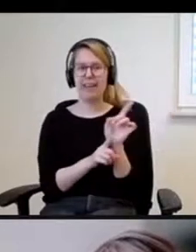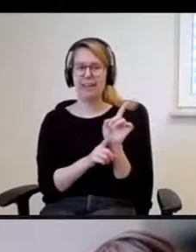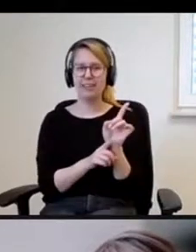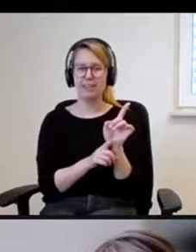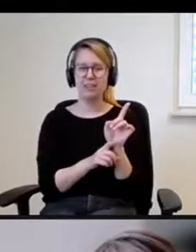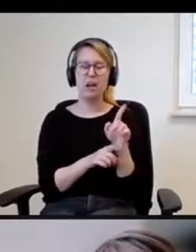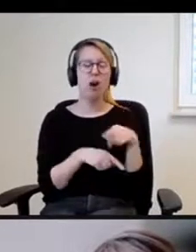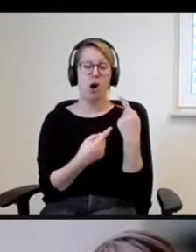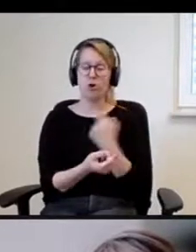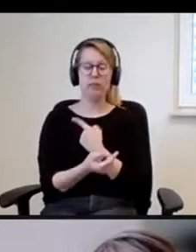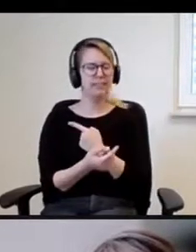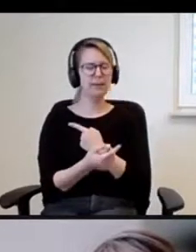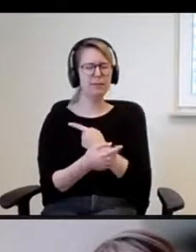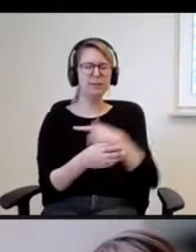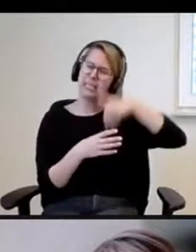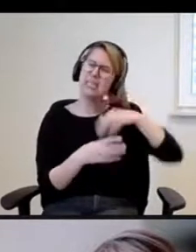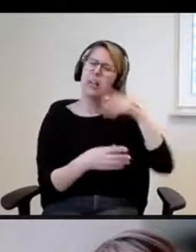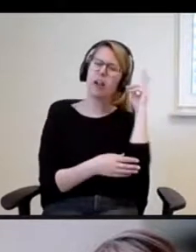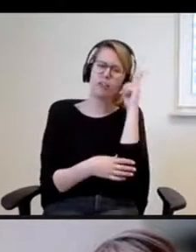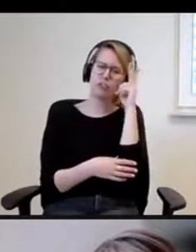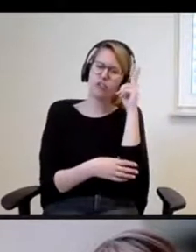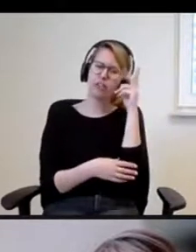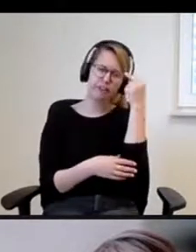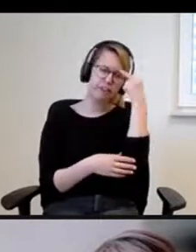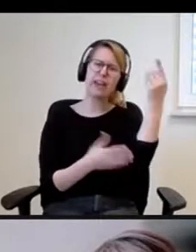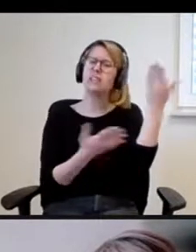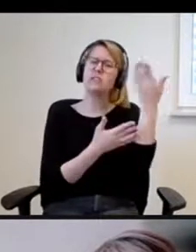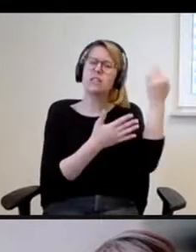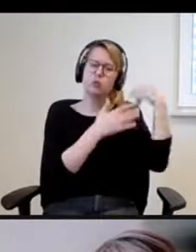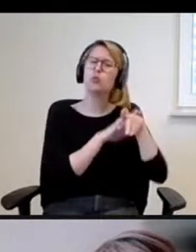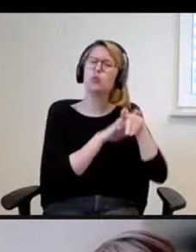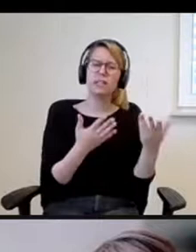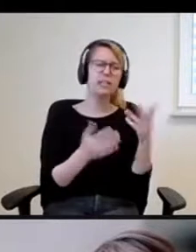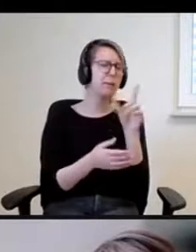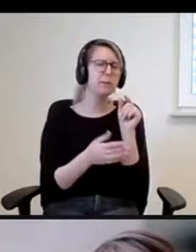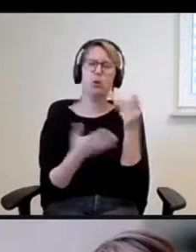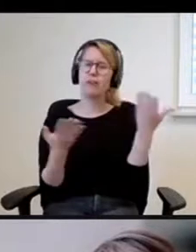bei mir. Aber geht ja auch darum, dass